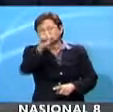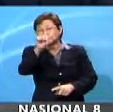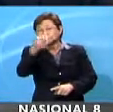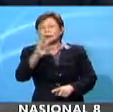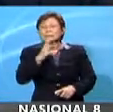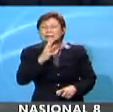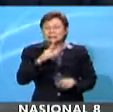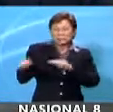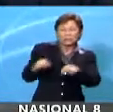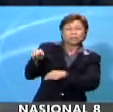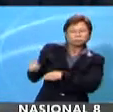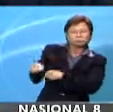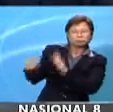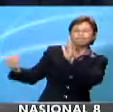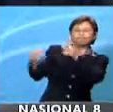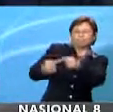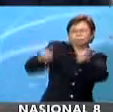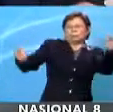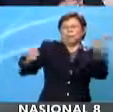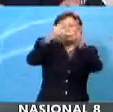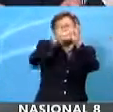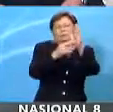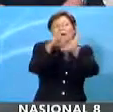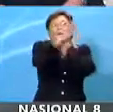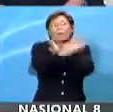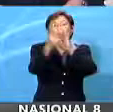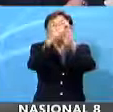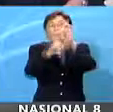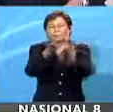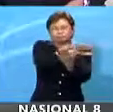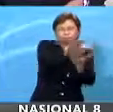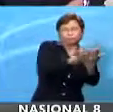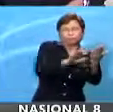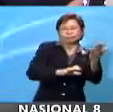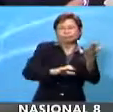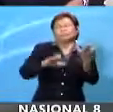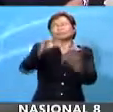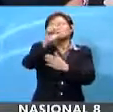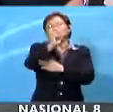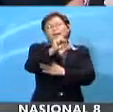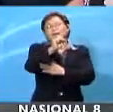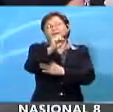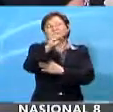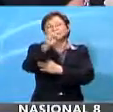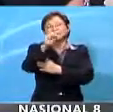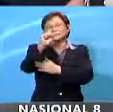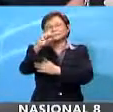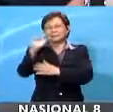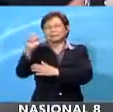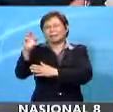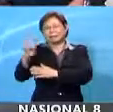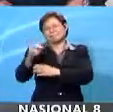menegaskan tindakan tersebut bertentangan dengan peraturan dan undang-undang yang digariskan di bawah Suruhanjaya Syarikat Malaysia,